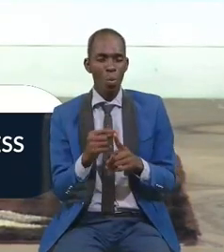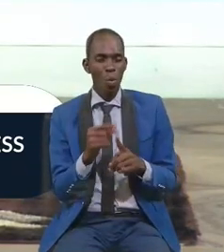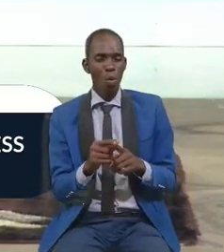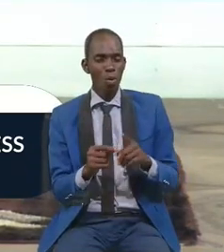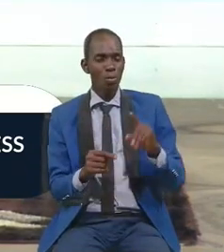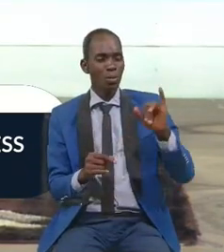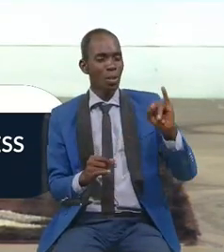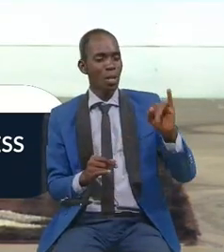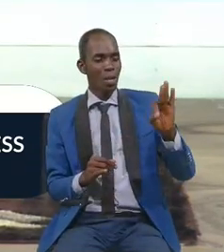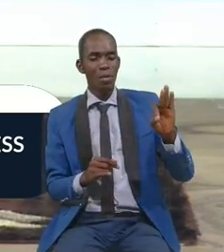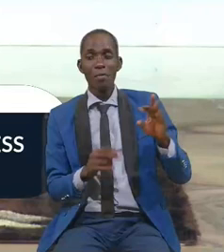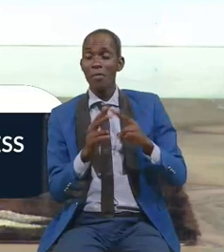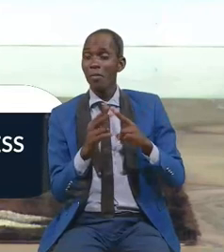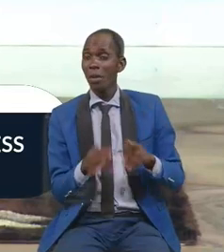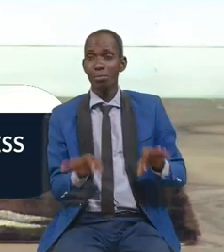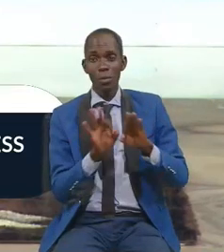Si là est important. Hébreux 2.